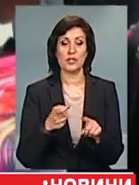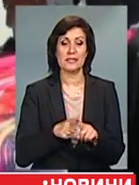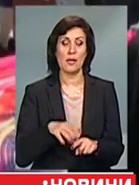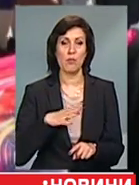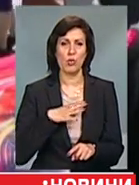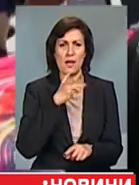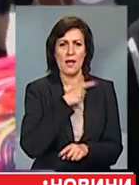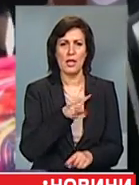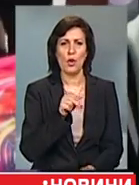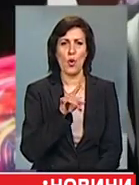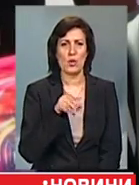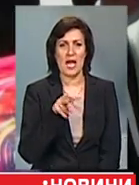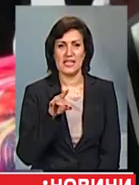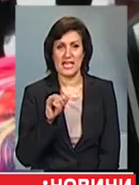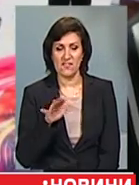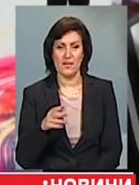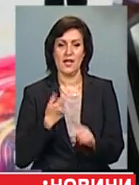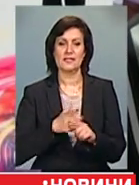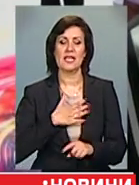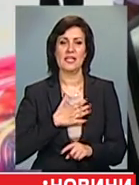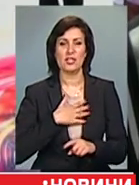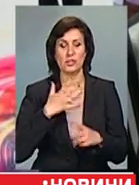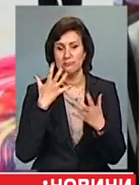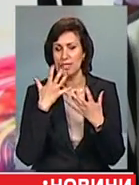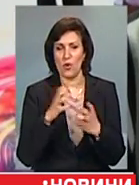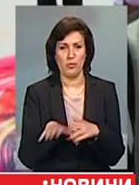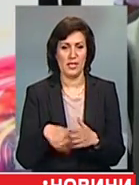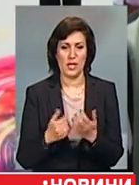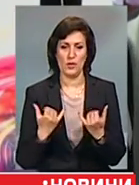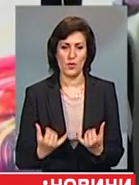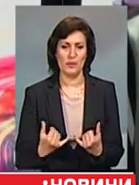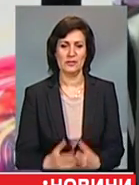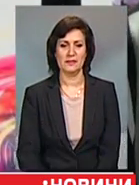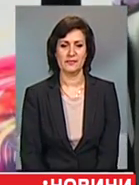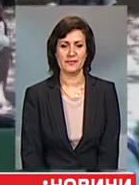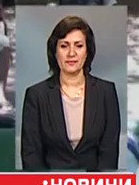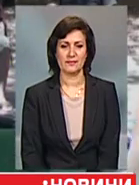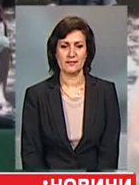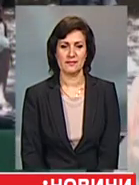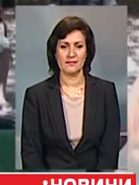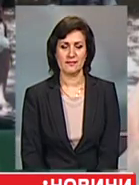була ера лоурайдерів. Тож це наше захоплення і досі.